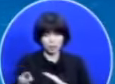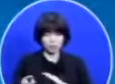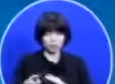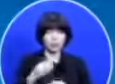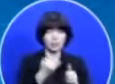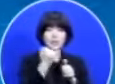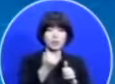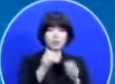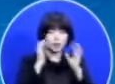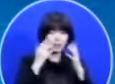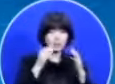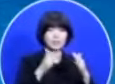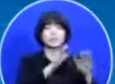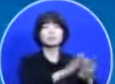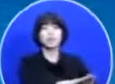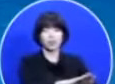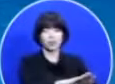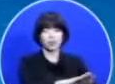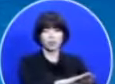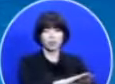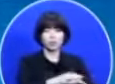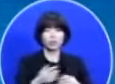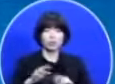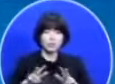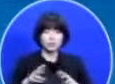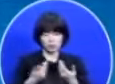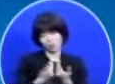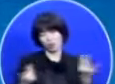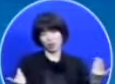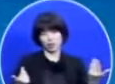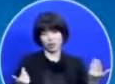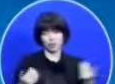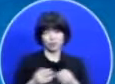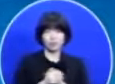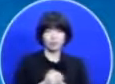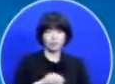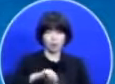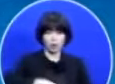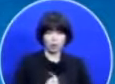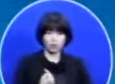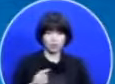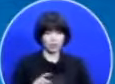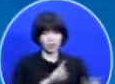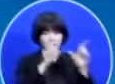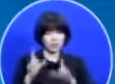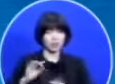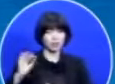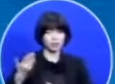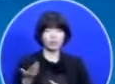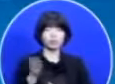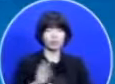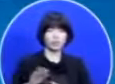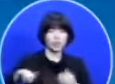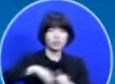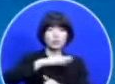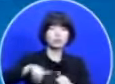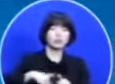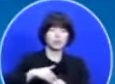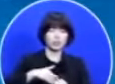두셨습니다 그리고는 아예 헤어지게 된 겁니다 혼자 사시게 됐는데 주변에서는